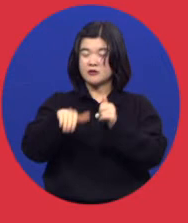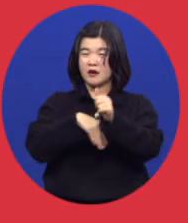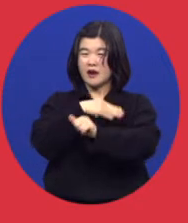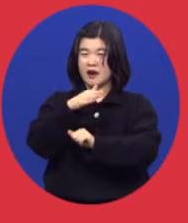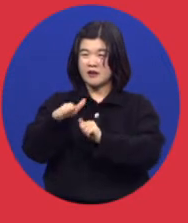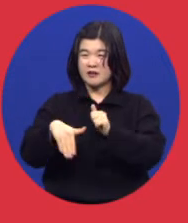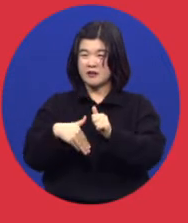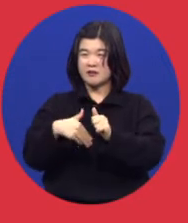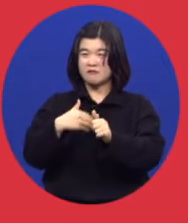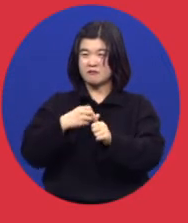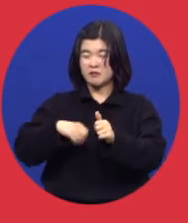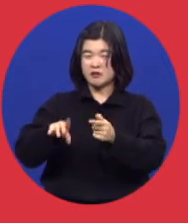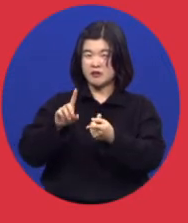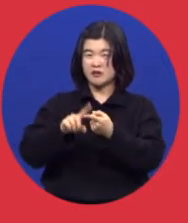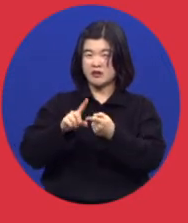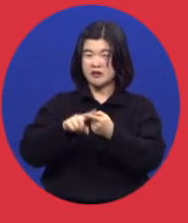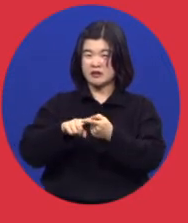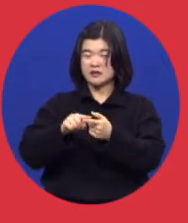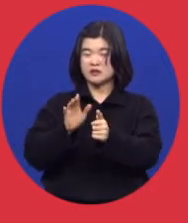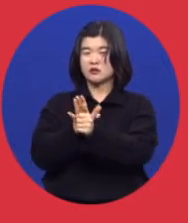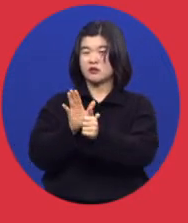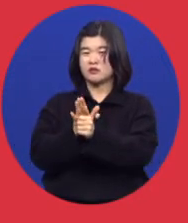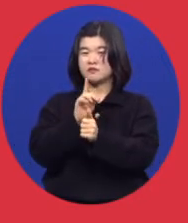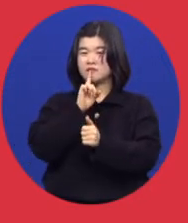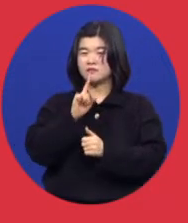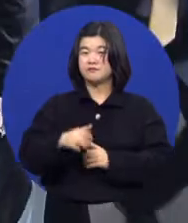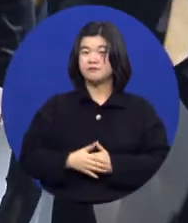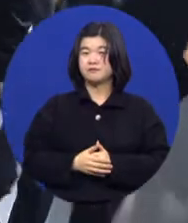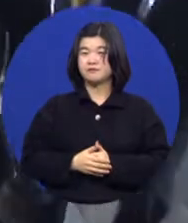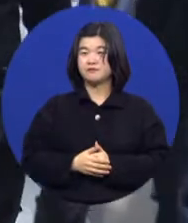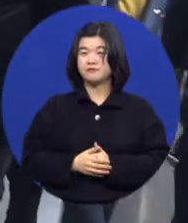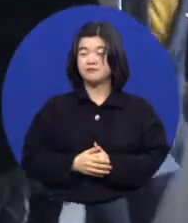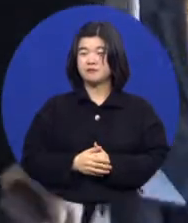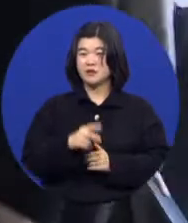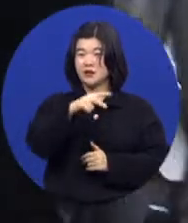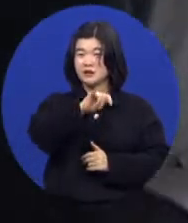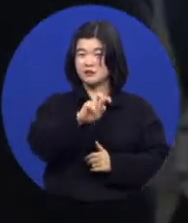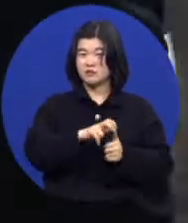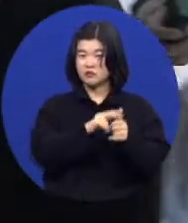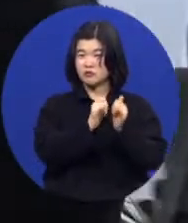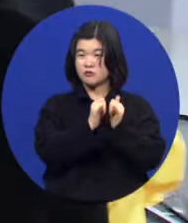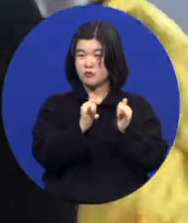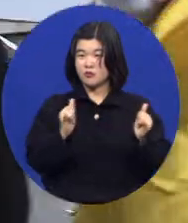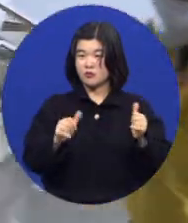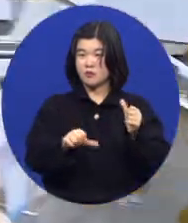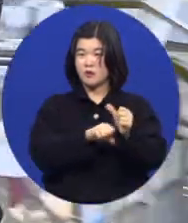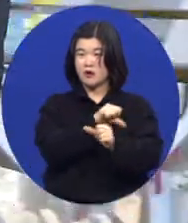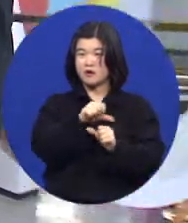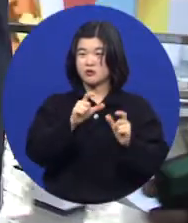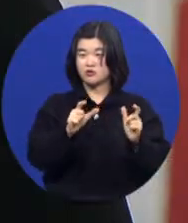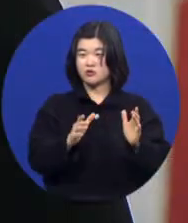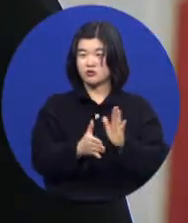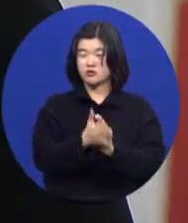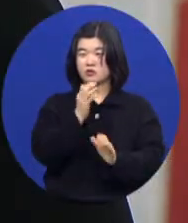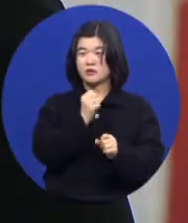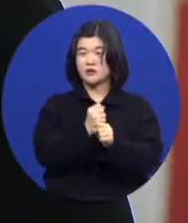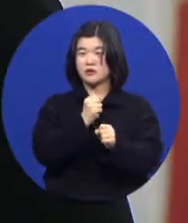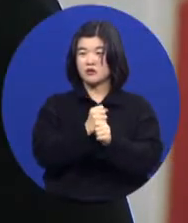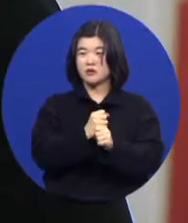처리 시스템 구축을 지원하겠다는 게 핵심입니다. 심상정 후보는 환경수도 지정과